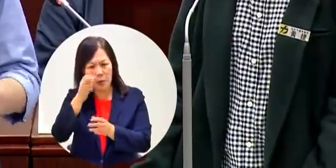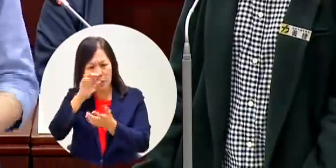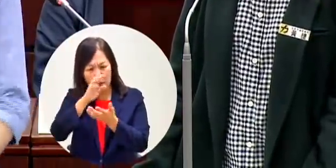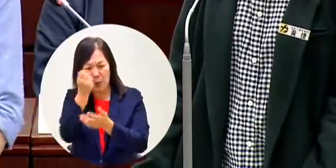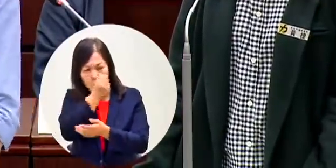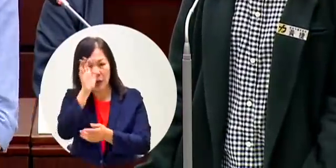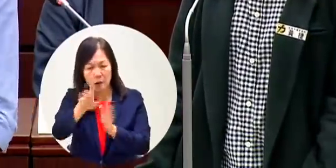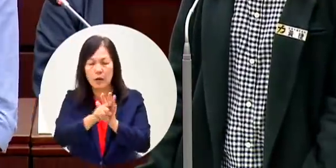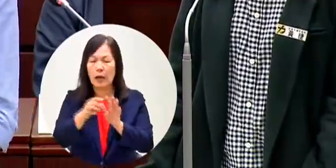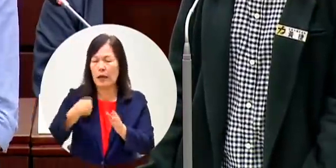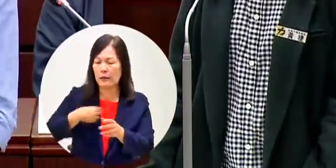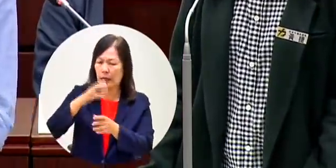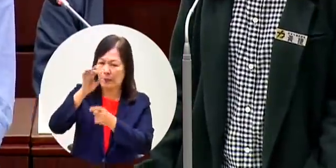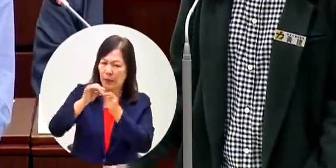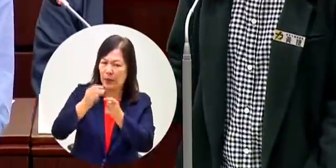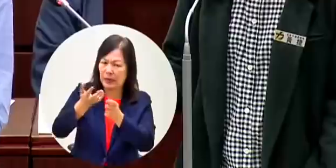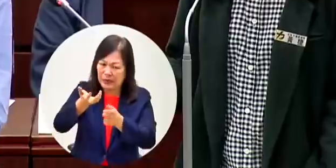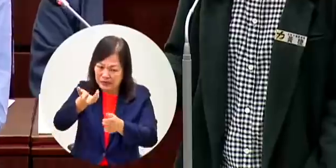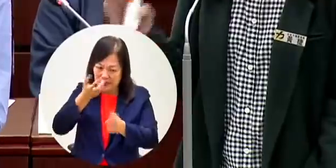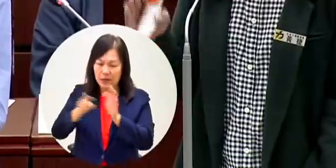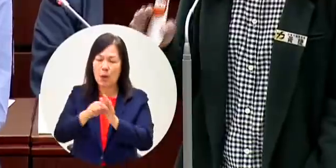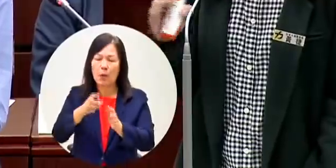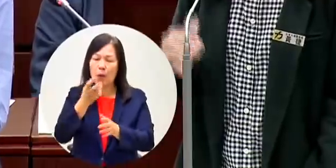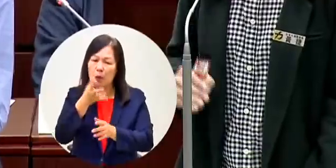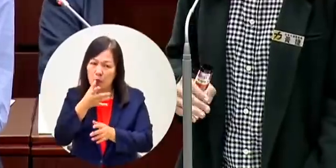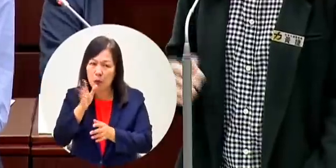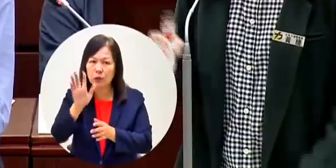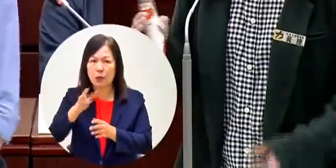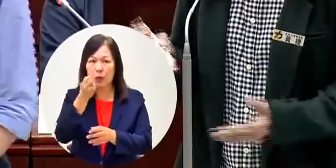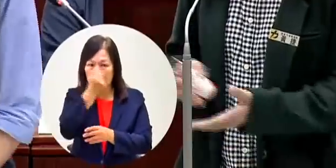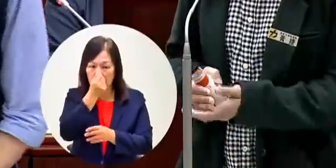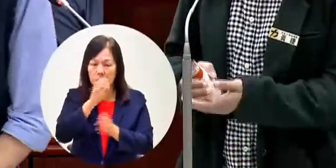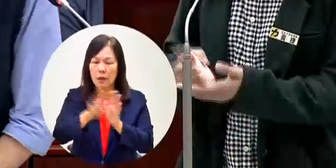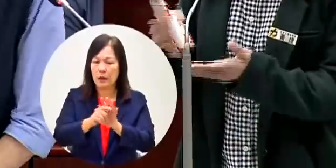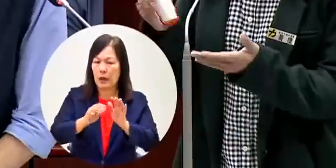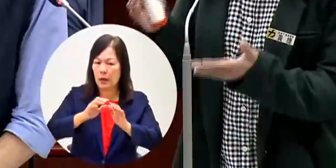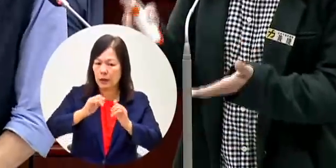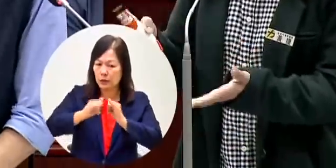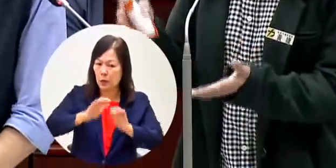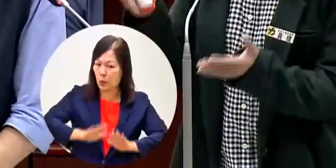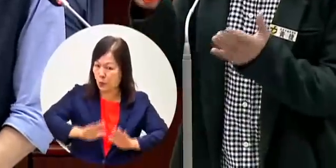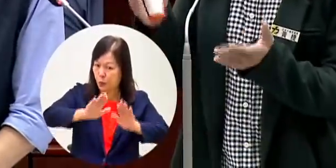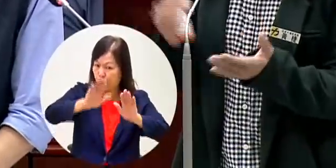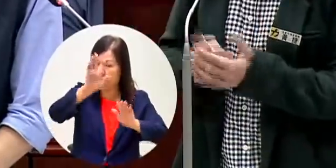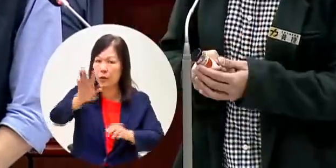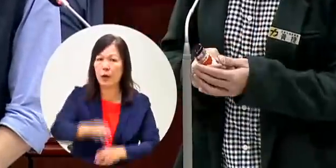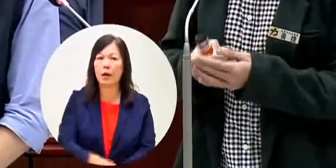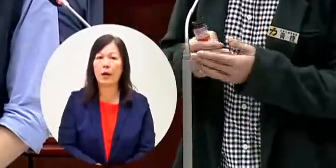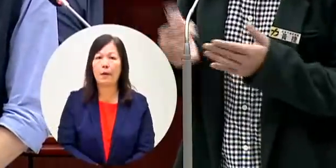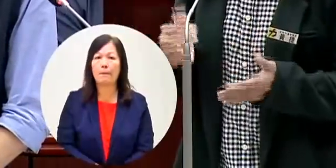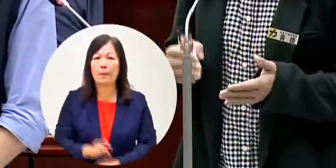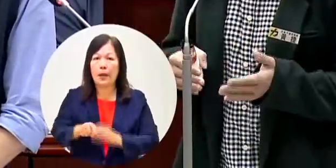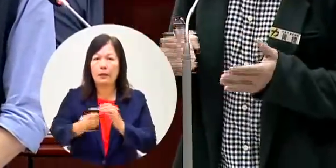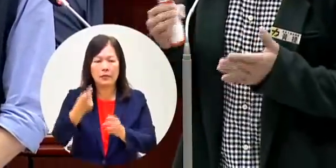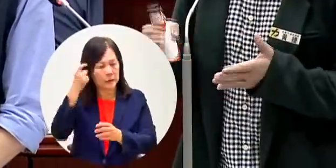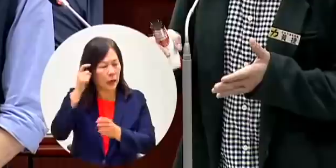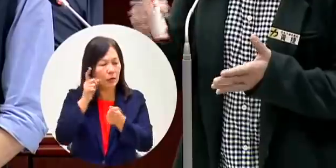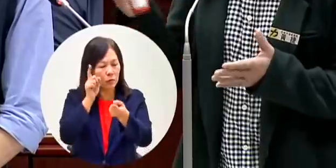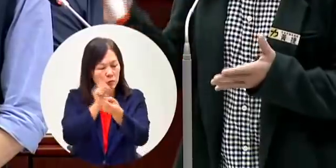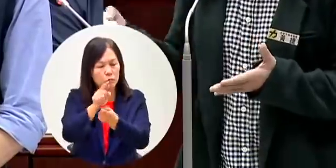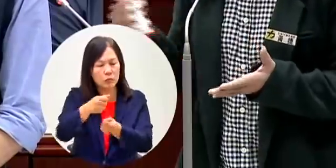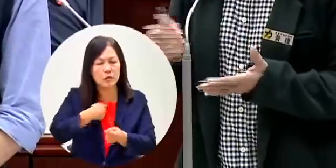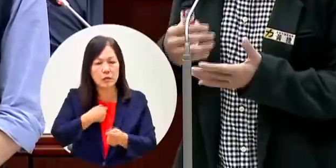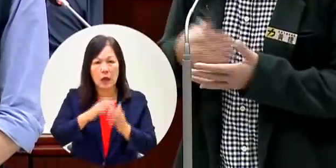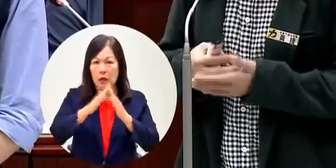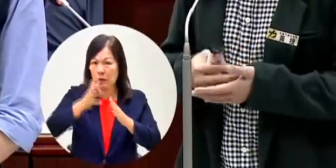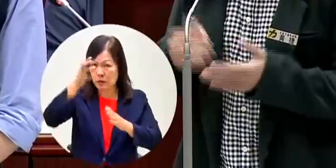大家逐步，这时代在进步，所以我就一直说专法。 我现在只想要知道说，因为未来市长的定调会影响